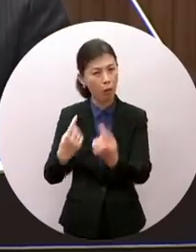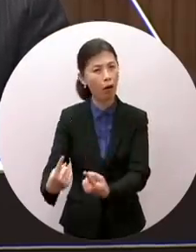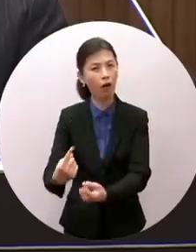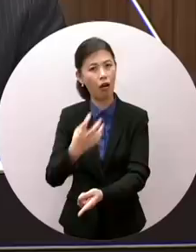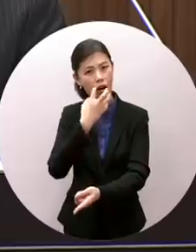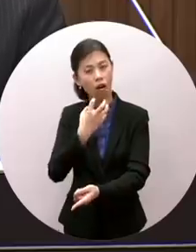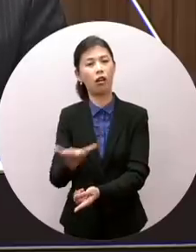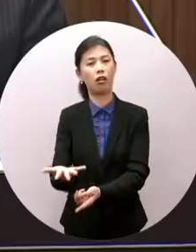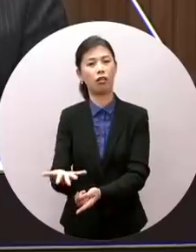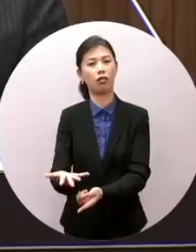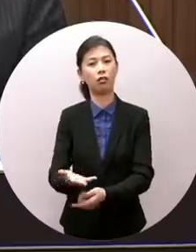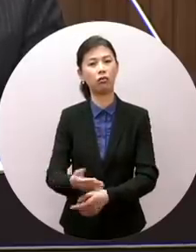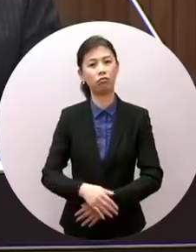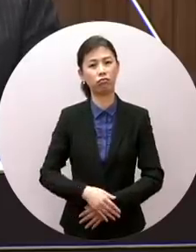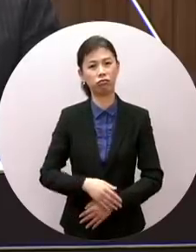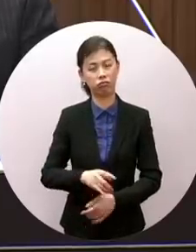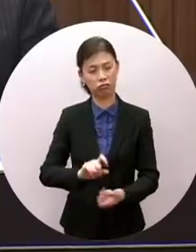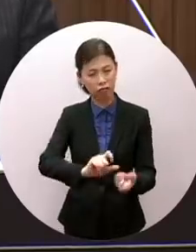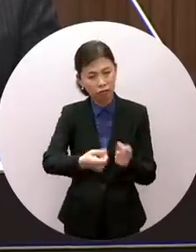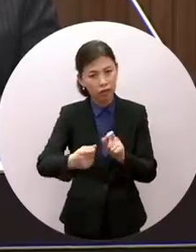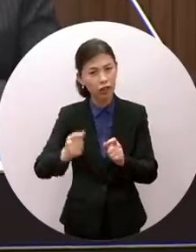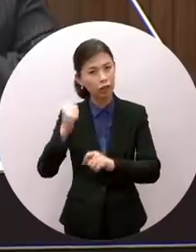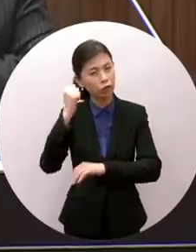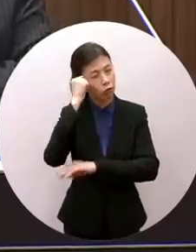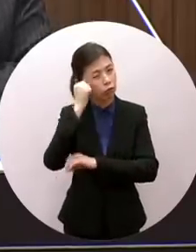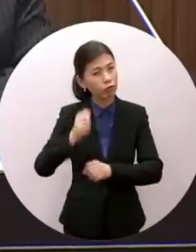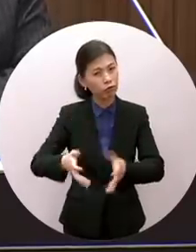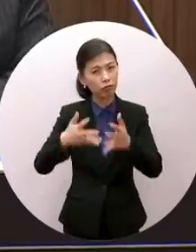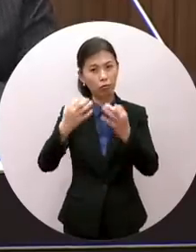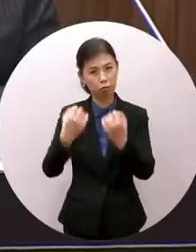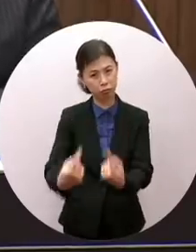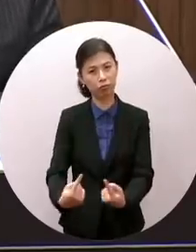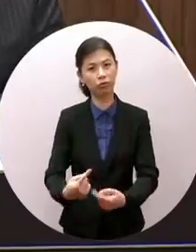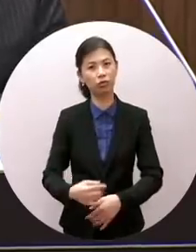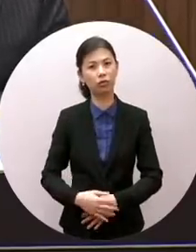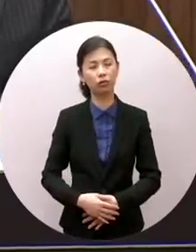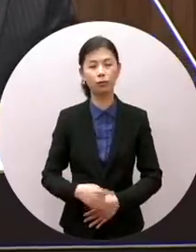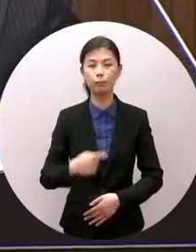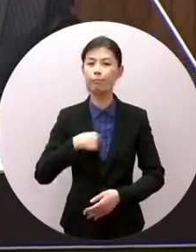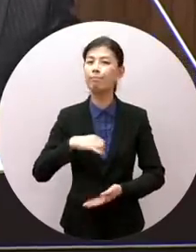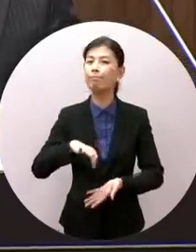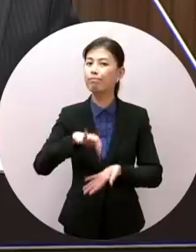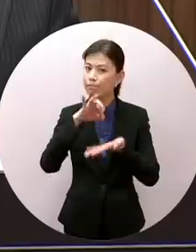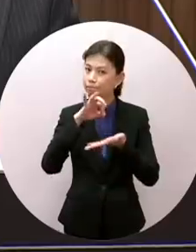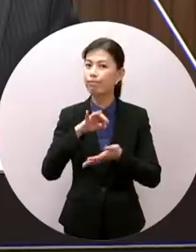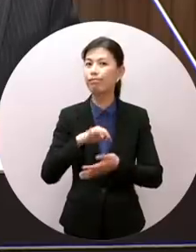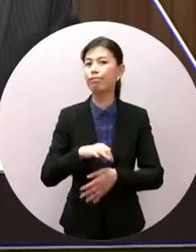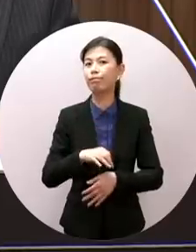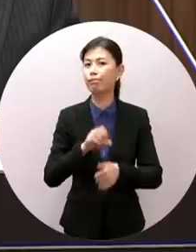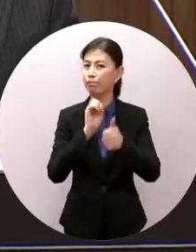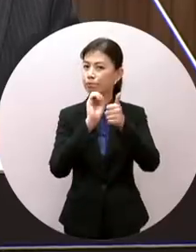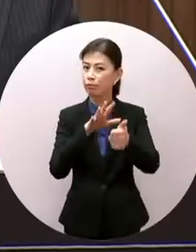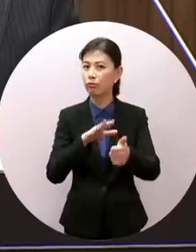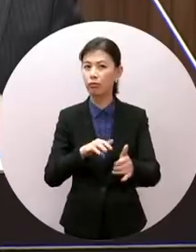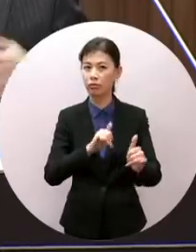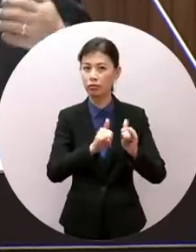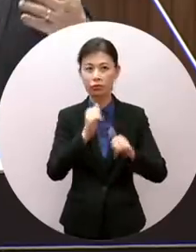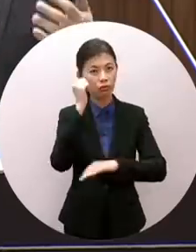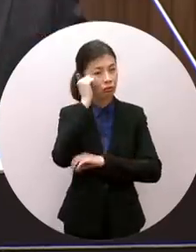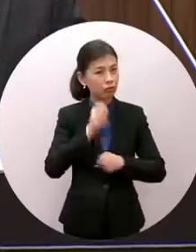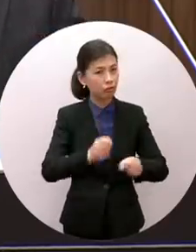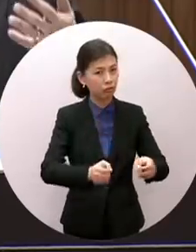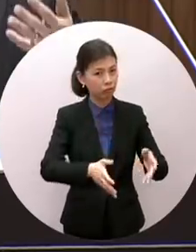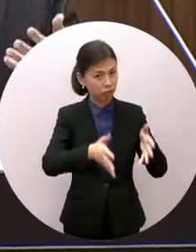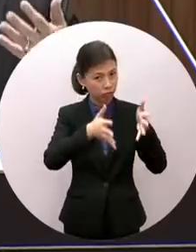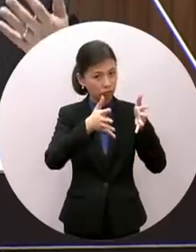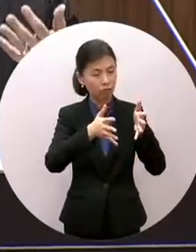响，它的房价下降，附近地区啦，所以这个部分就是我要提出来的。我们所谓的社会住宅，其